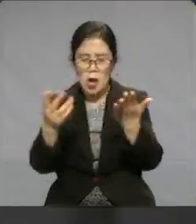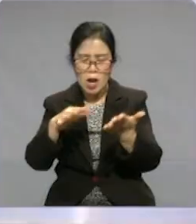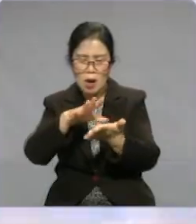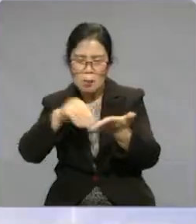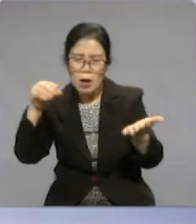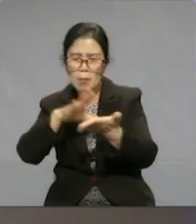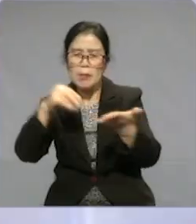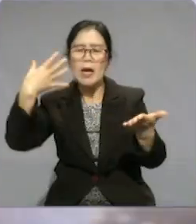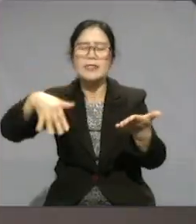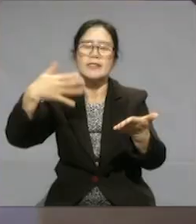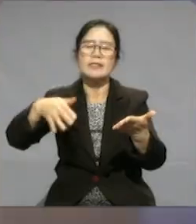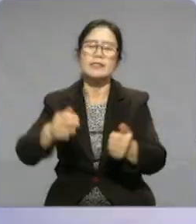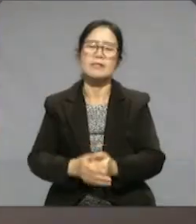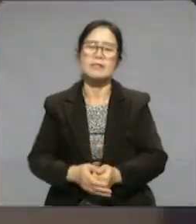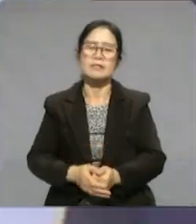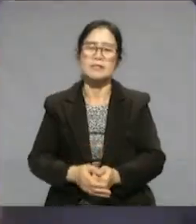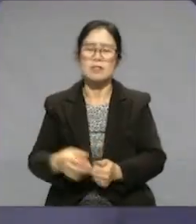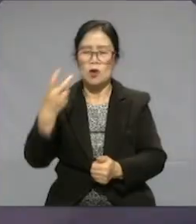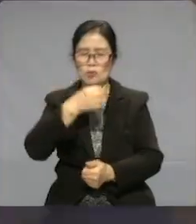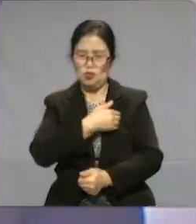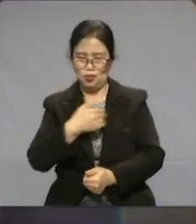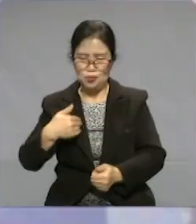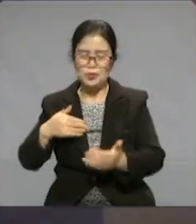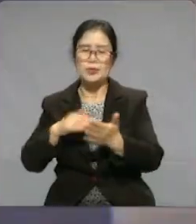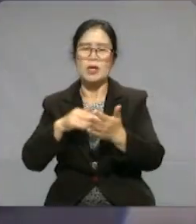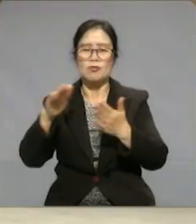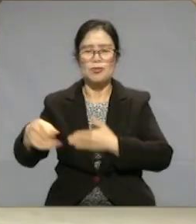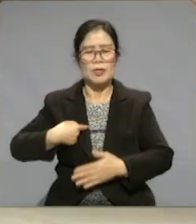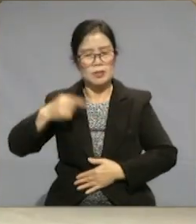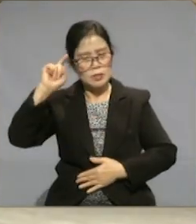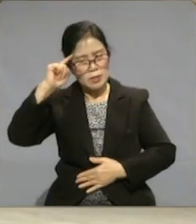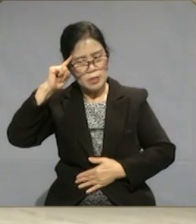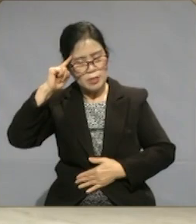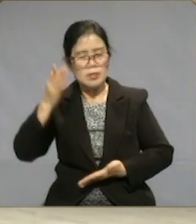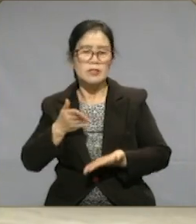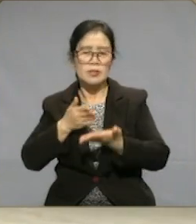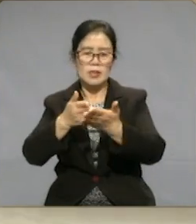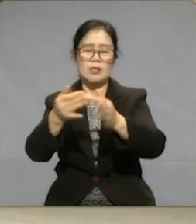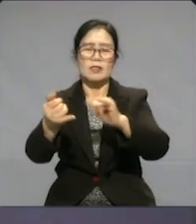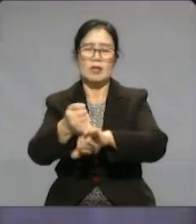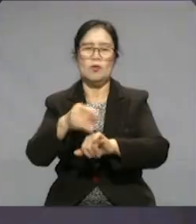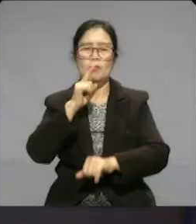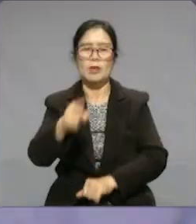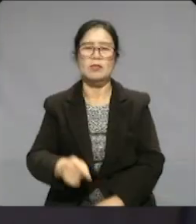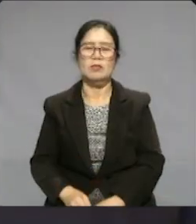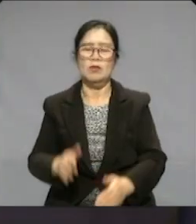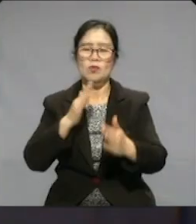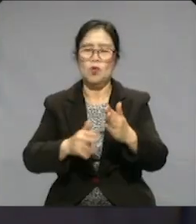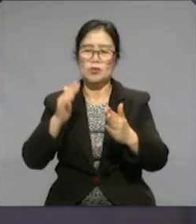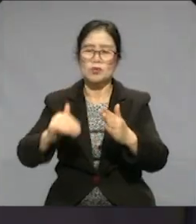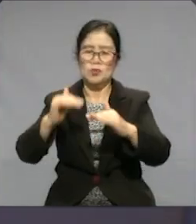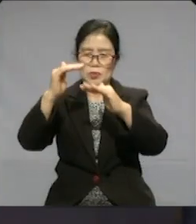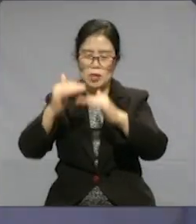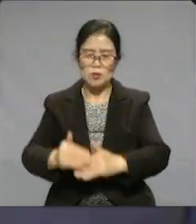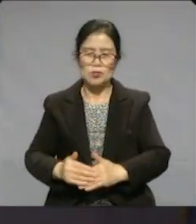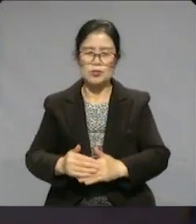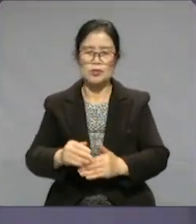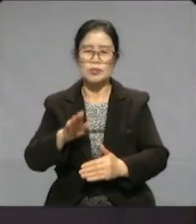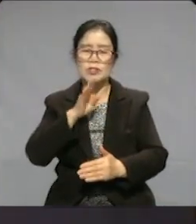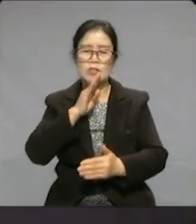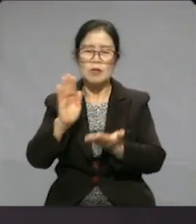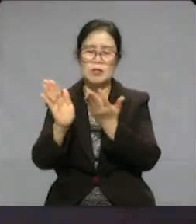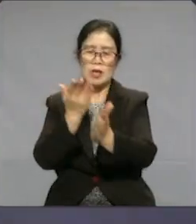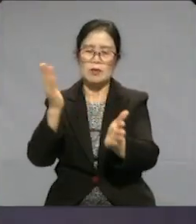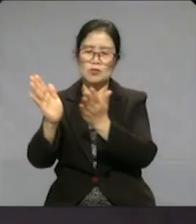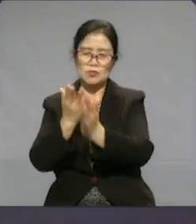완료되지 않았다며 충분한 검토 후에 의견을 내겠다고 말했습니다. 공소 내용 중 사실과 다른